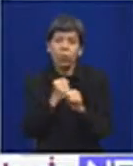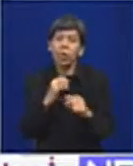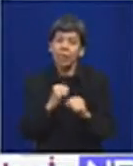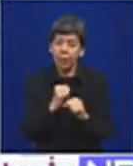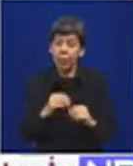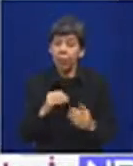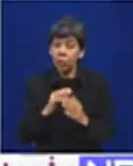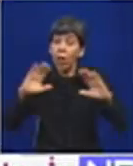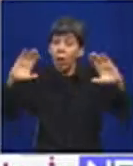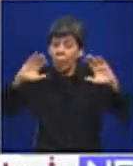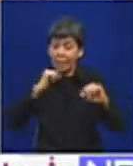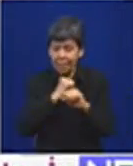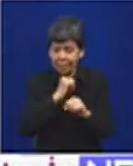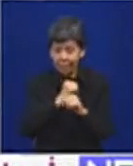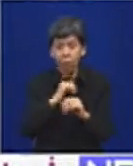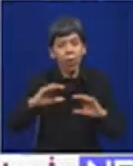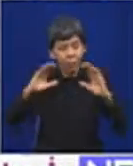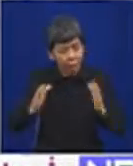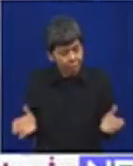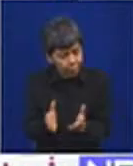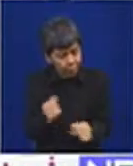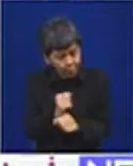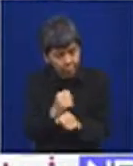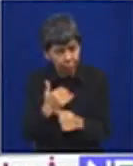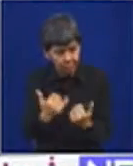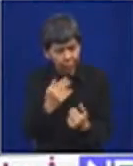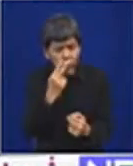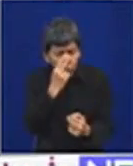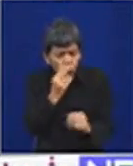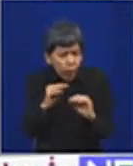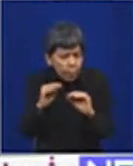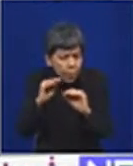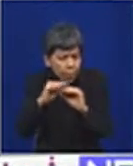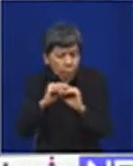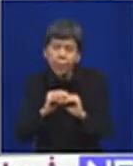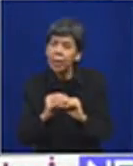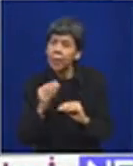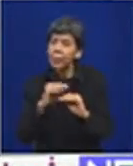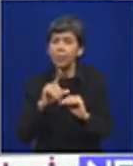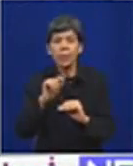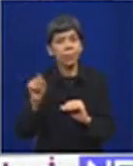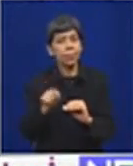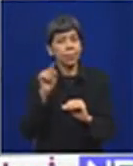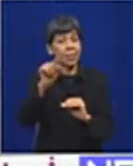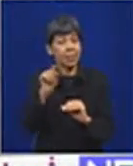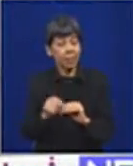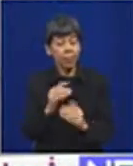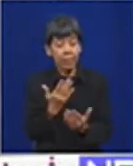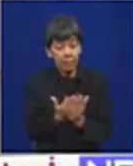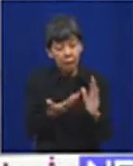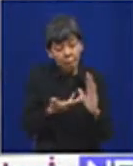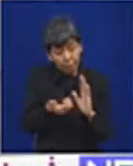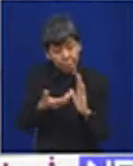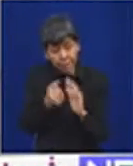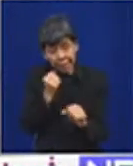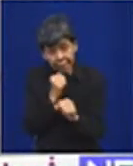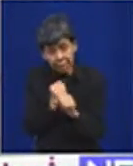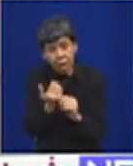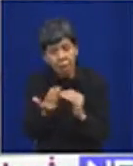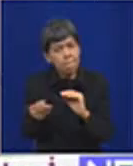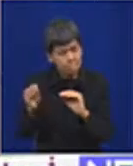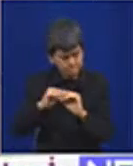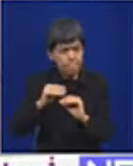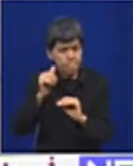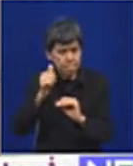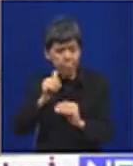กระตุ้นภาคการลงทุนของรัฐบาลที่ปีนี้มีสัดส่วนเพิ่มขึ้นเป็นร้อยละ 20และการเบิกจ่ายมีแนวโน้มปรับตัวสูง